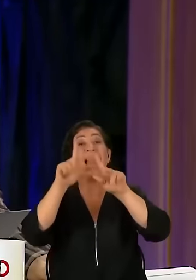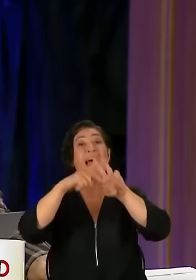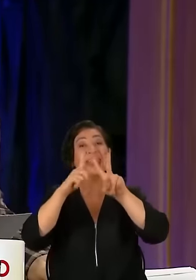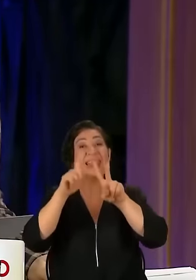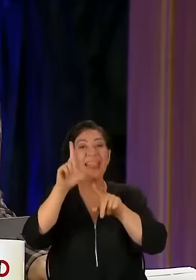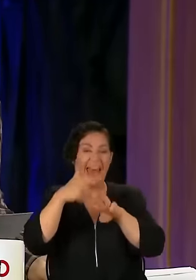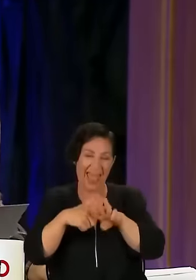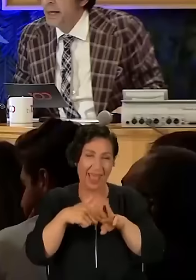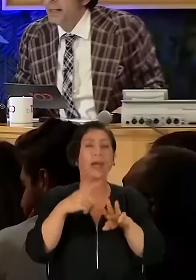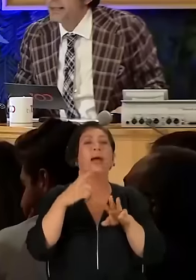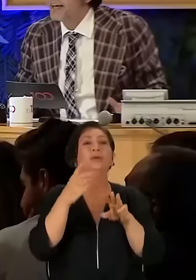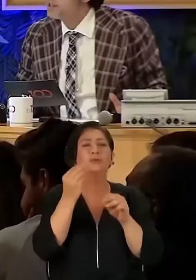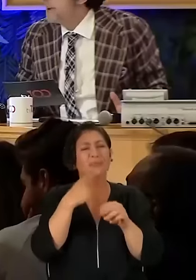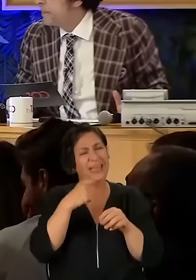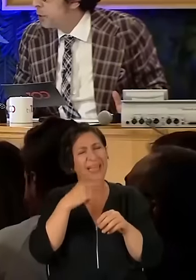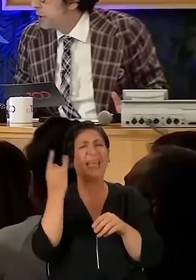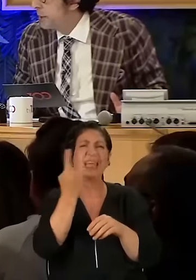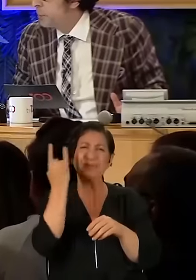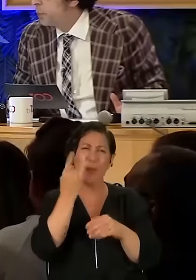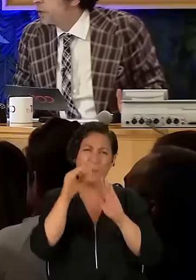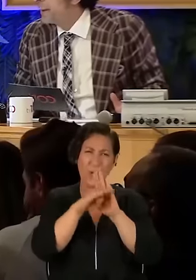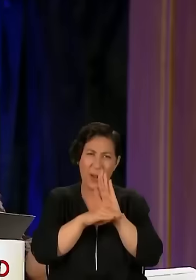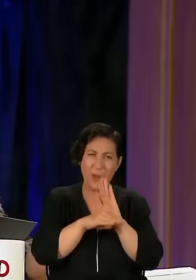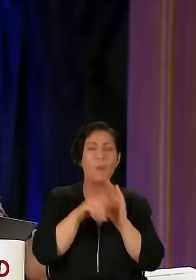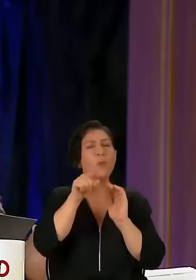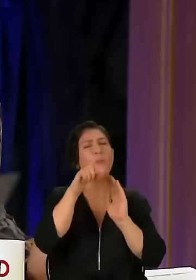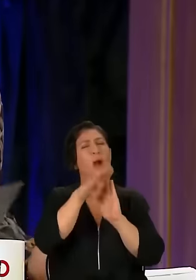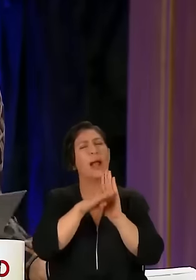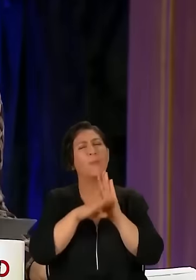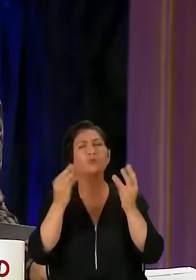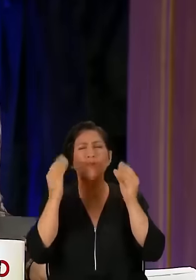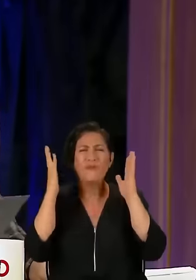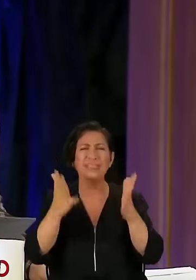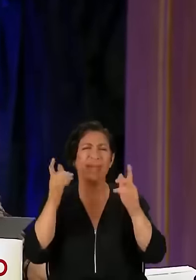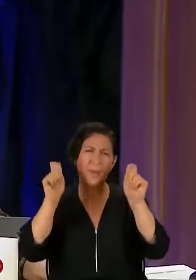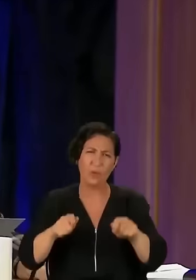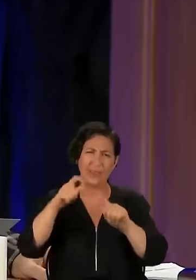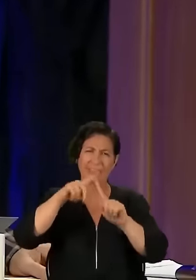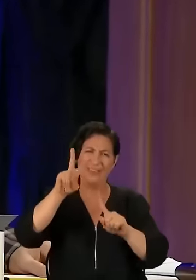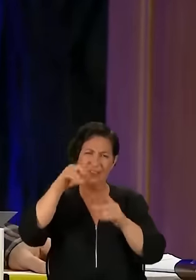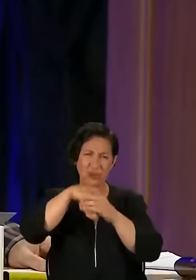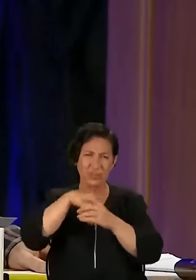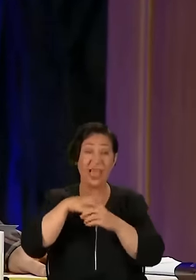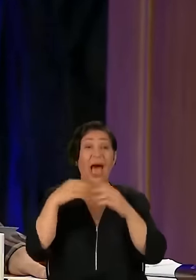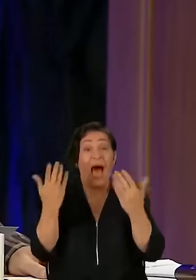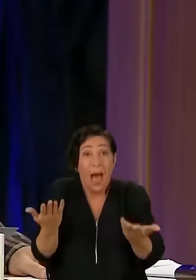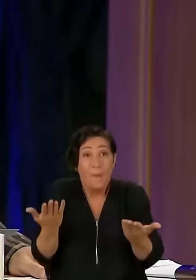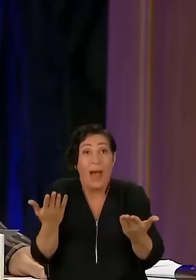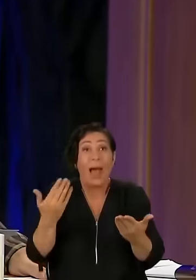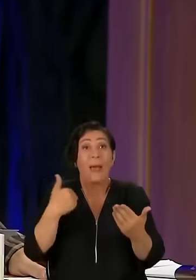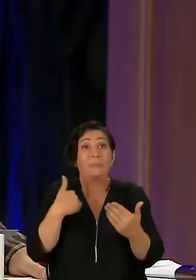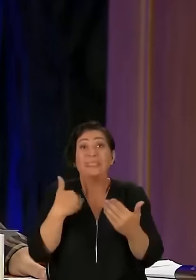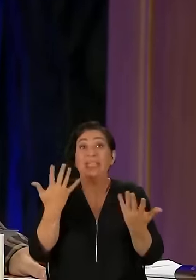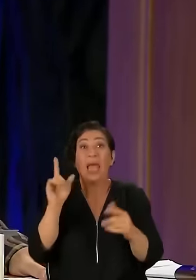kadar şeker bir program. Gezme programı. Bu programlardan bolca yapılıyor televizyonlarımızda. Fakat biz